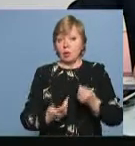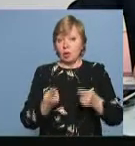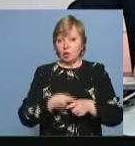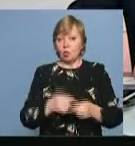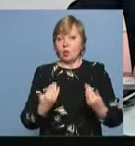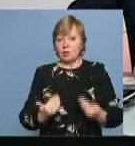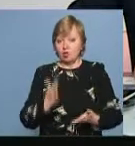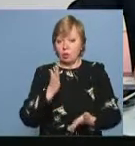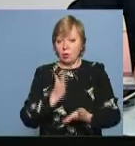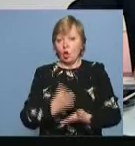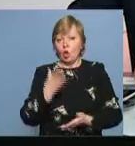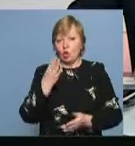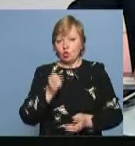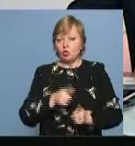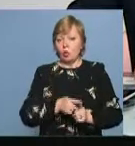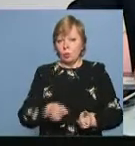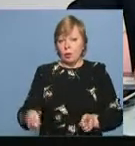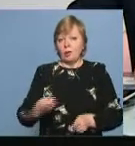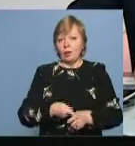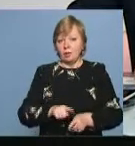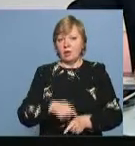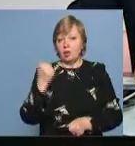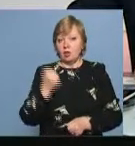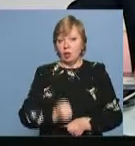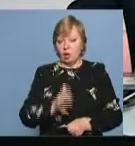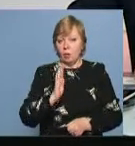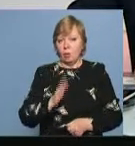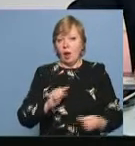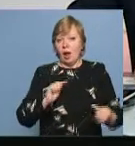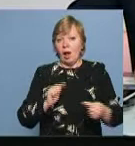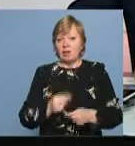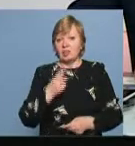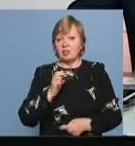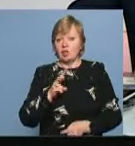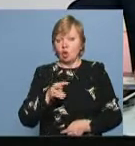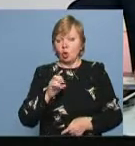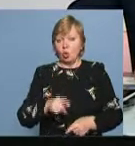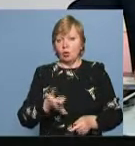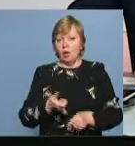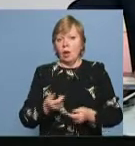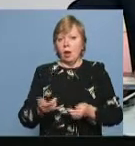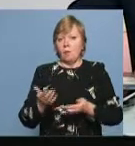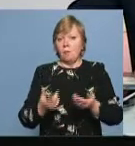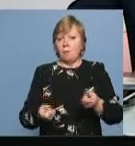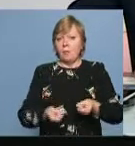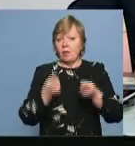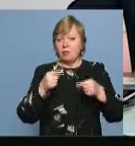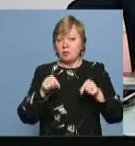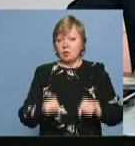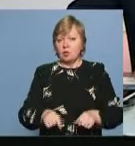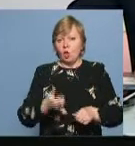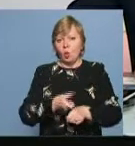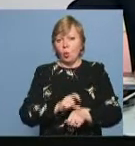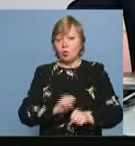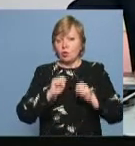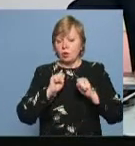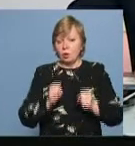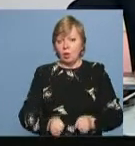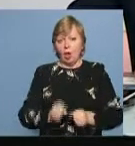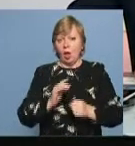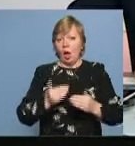неделе задержатся и на этой. Антициклон, принесший в Удмуртию аномальные холода, не торопится отступать. Так что